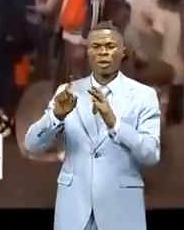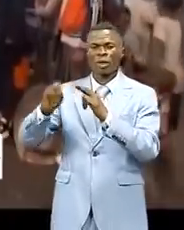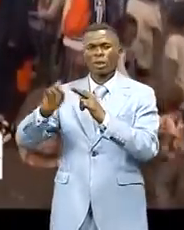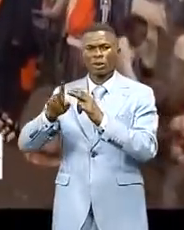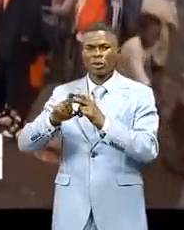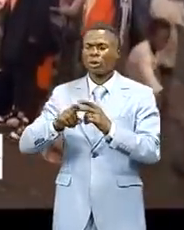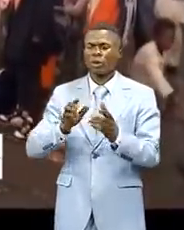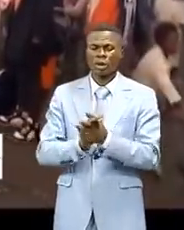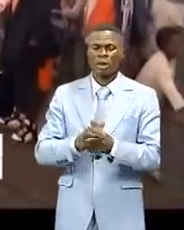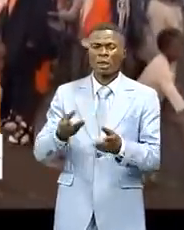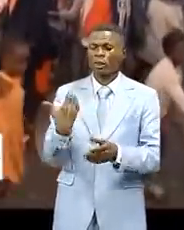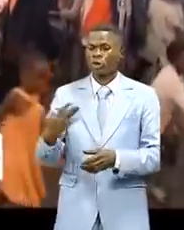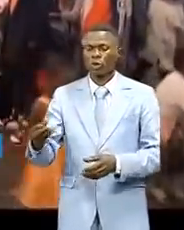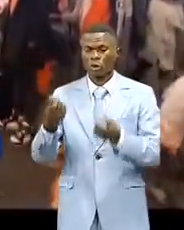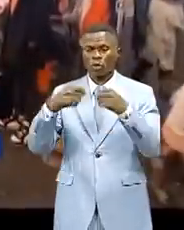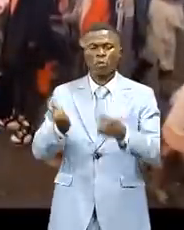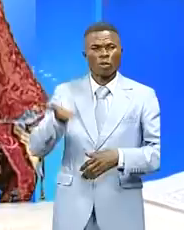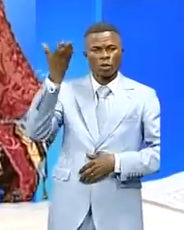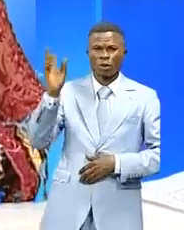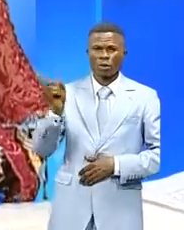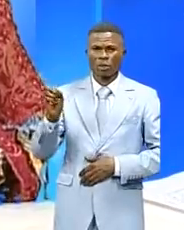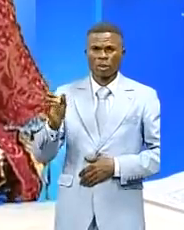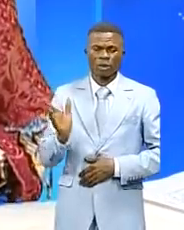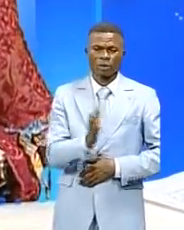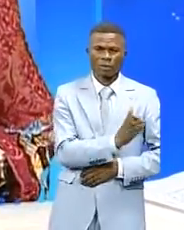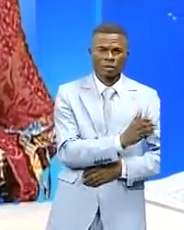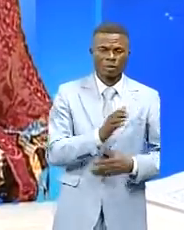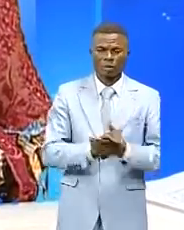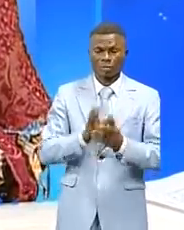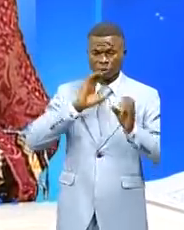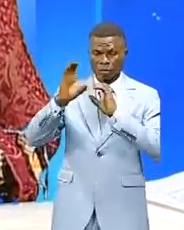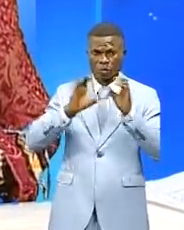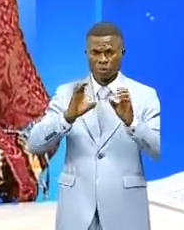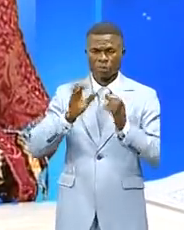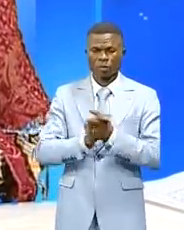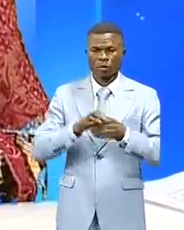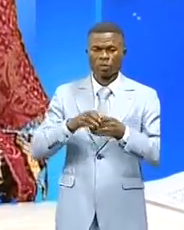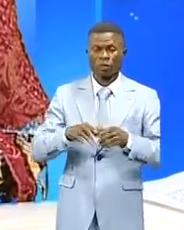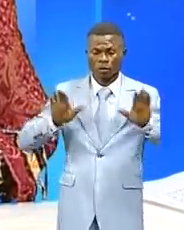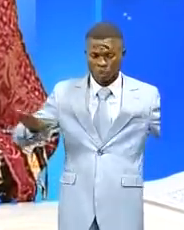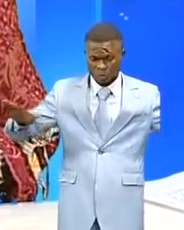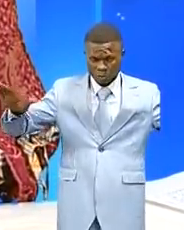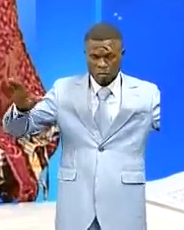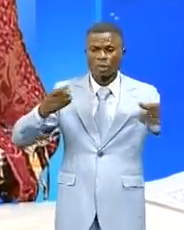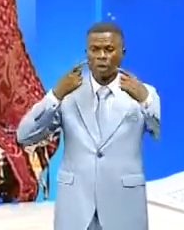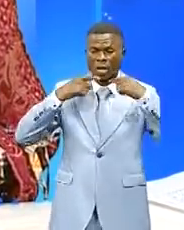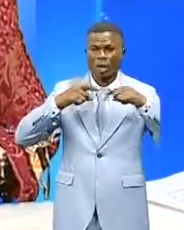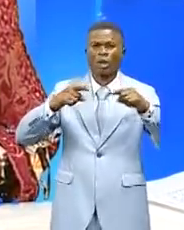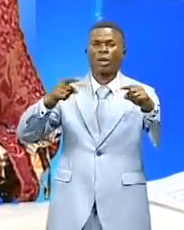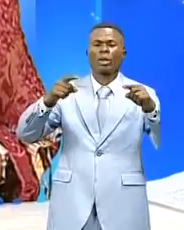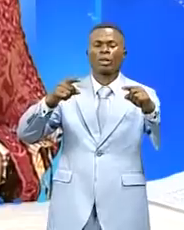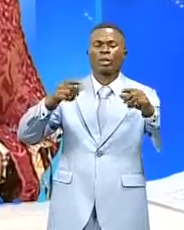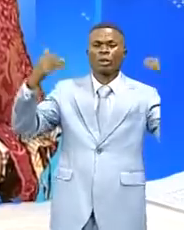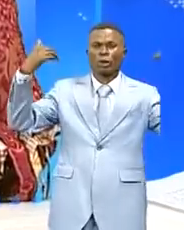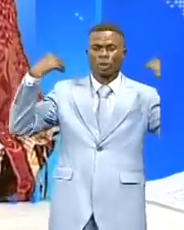flambée des prix des produits communiqué de congo airways qui vient d'être informé par là les